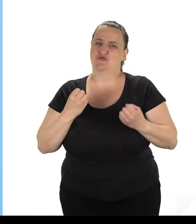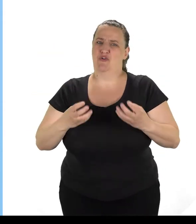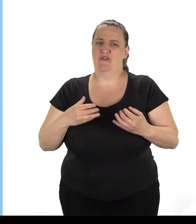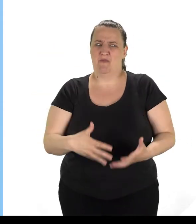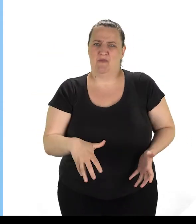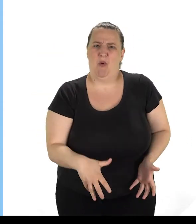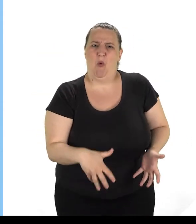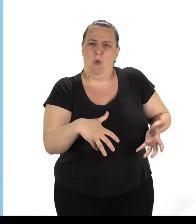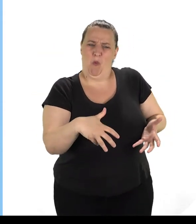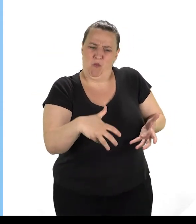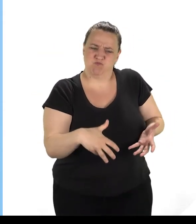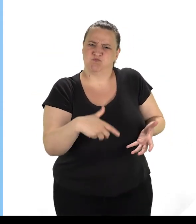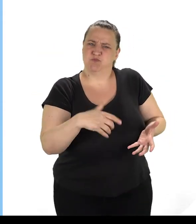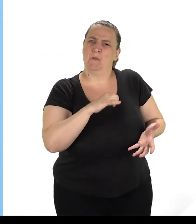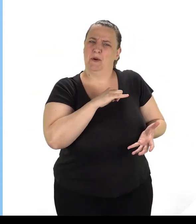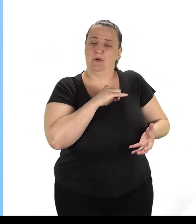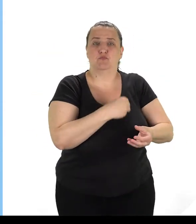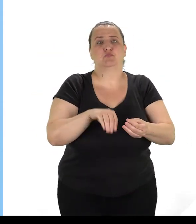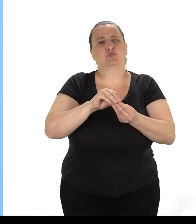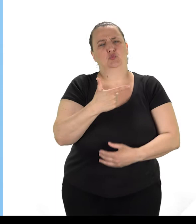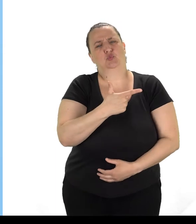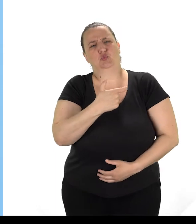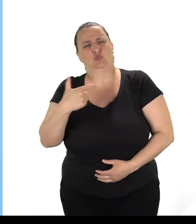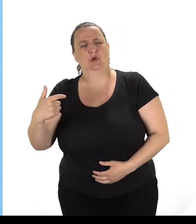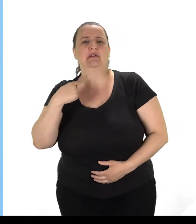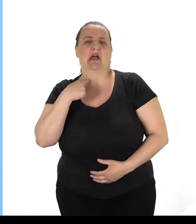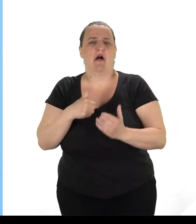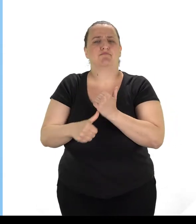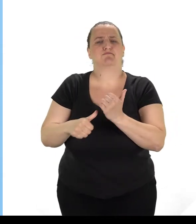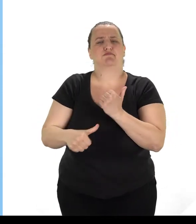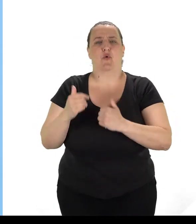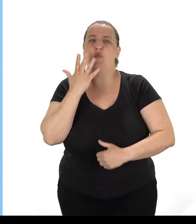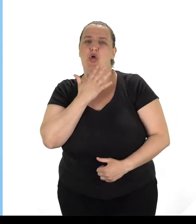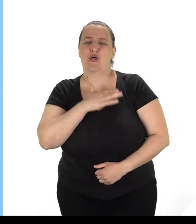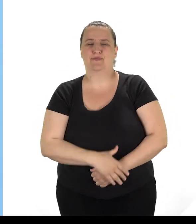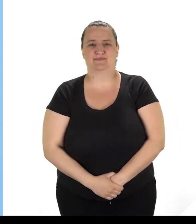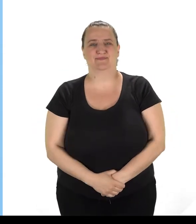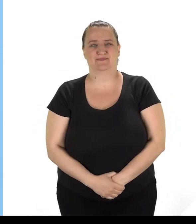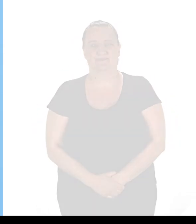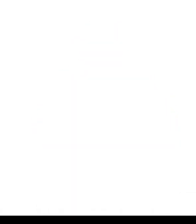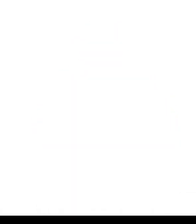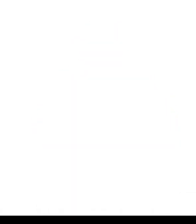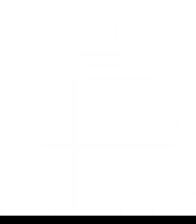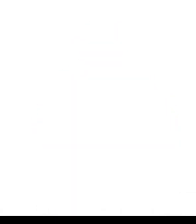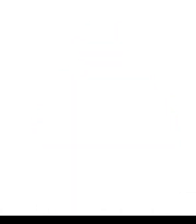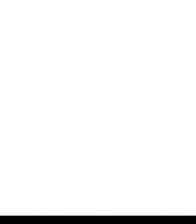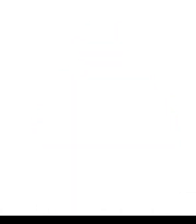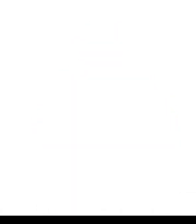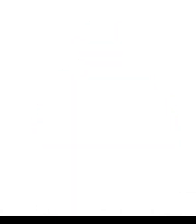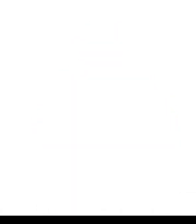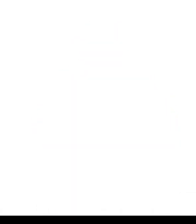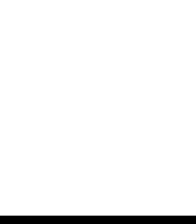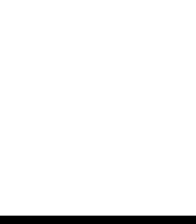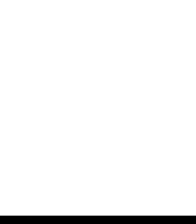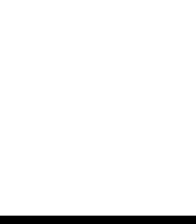Si je prends le biberon, j'ai autant de couches de pipi et au moins une selle colorée tous les 2 jours.